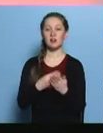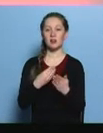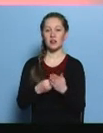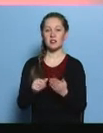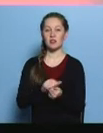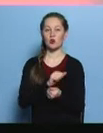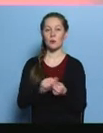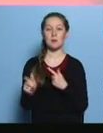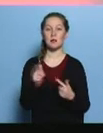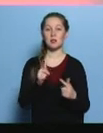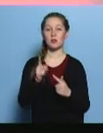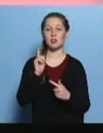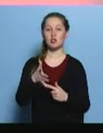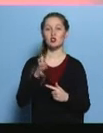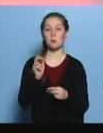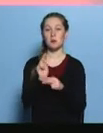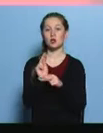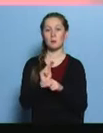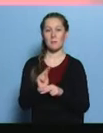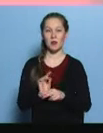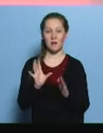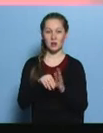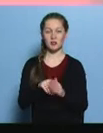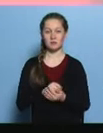подготовили порядка полутора десятков поправок.